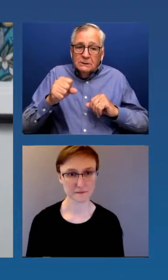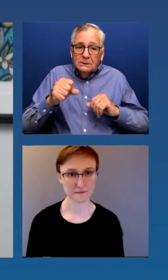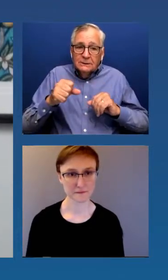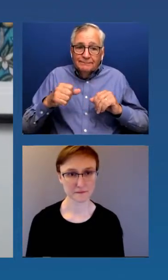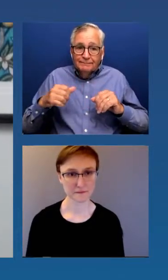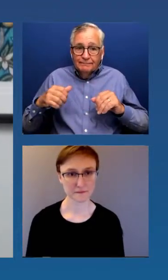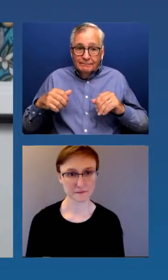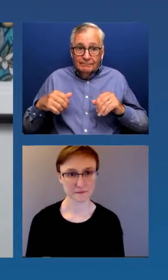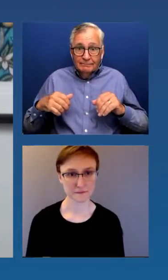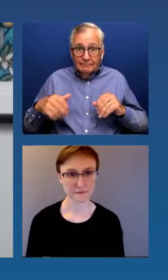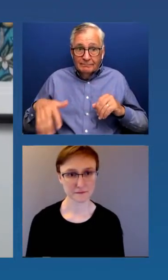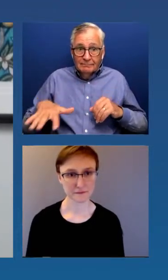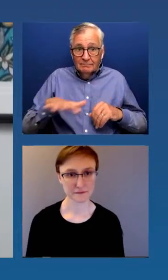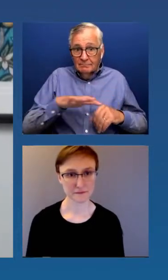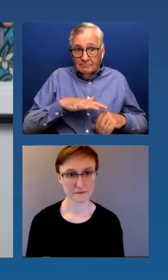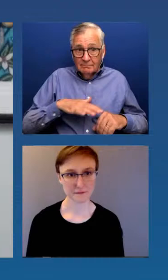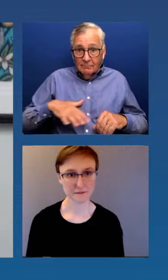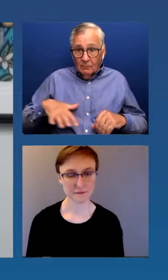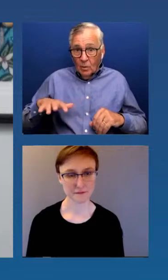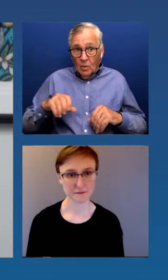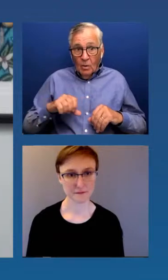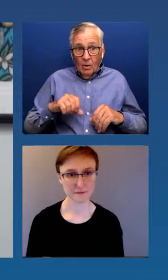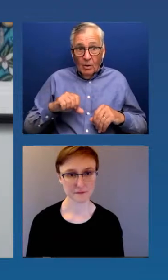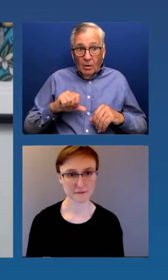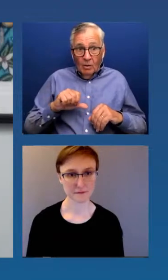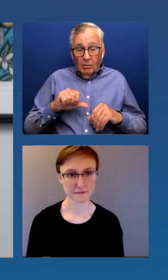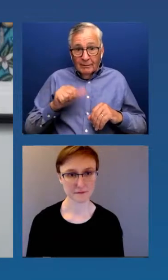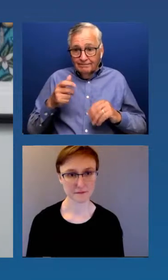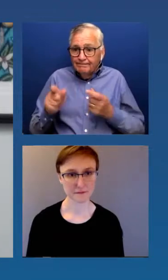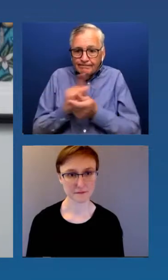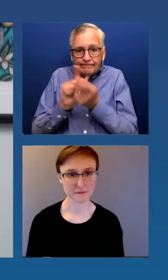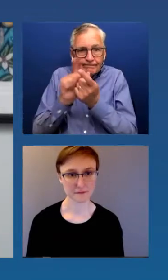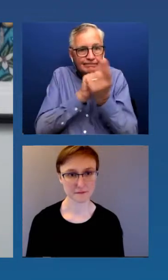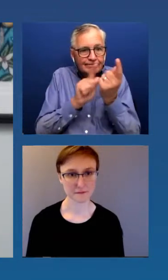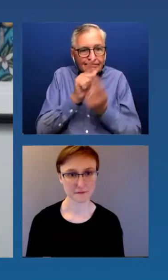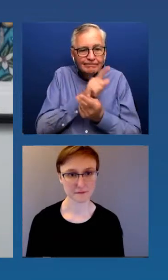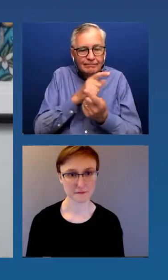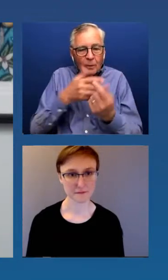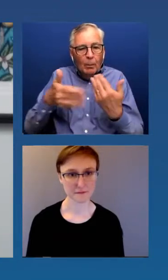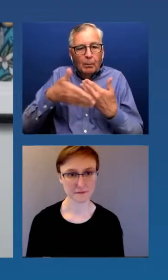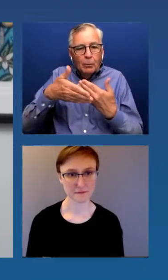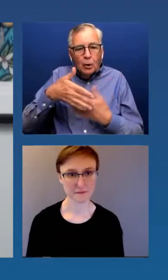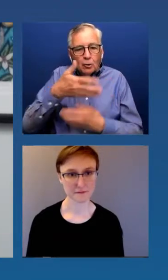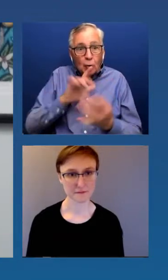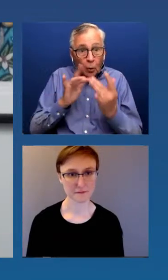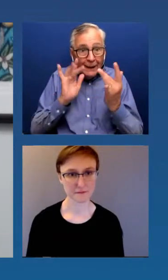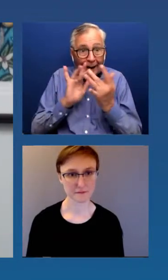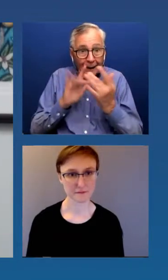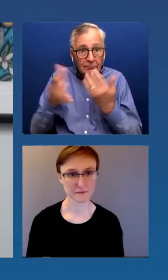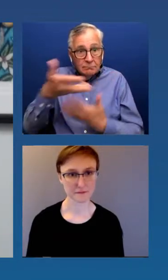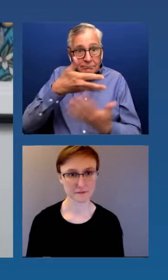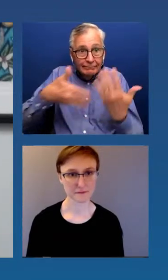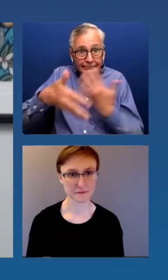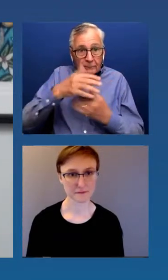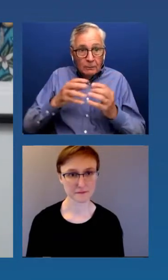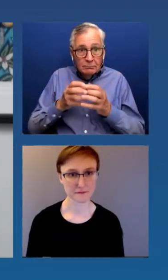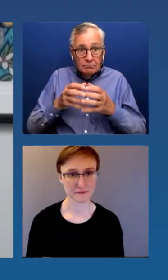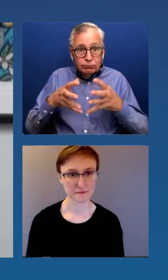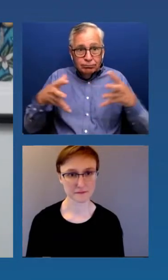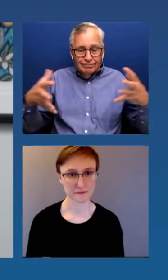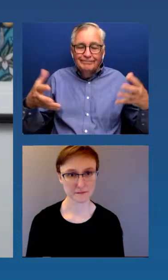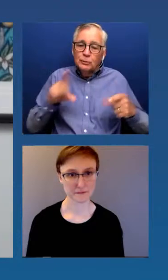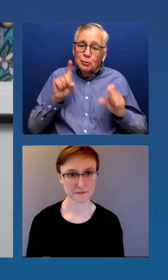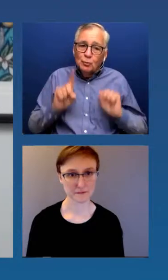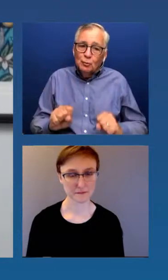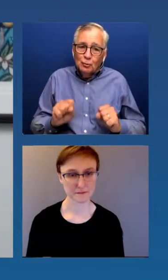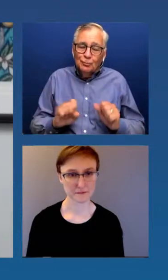le nombre des interactions, les relations proches augmentent. Ça va arriver.